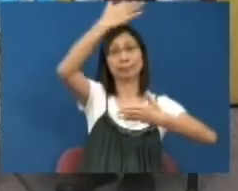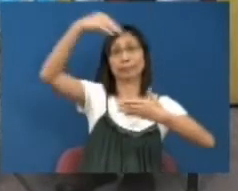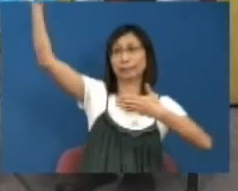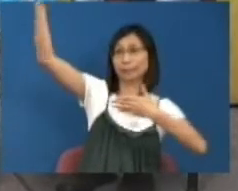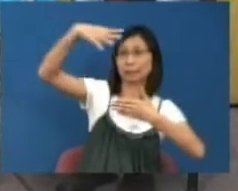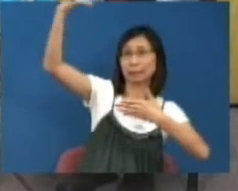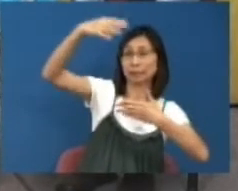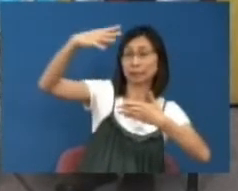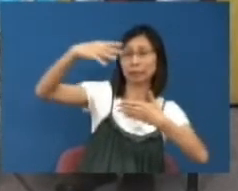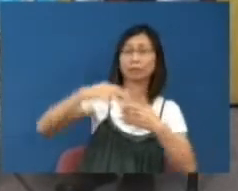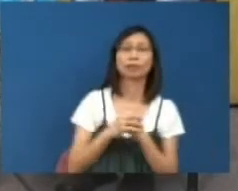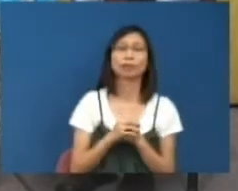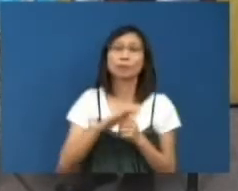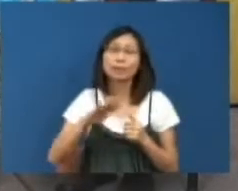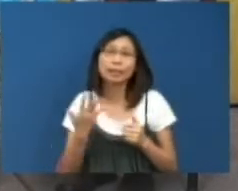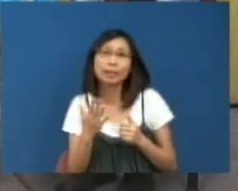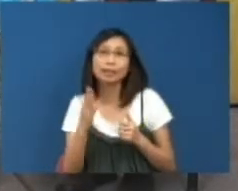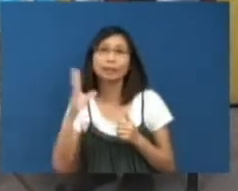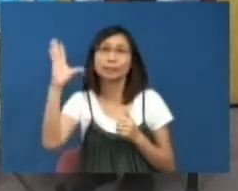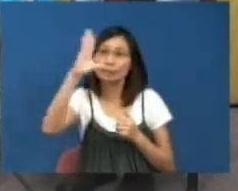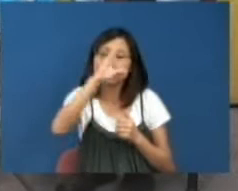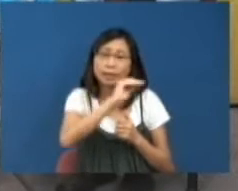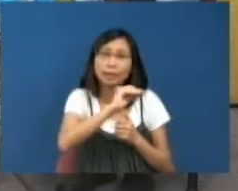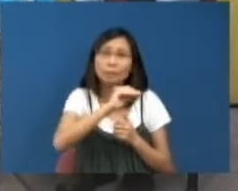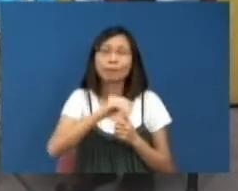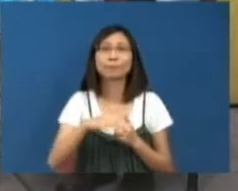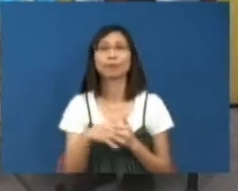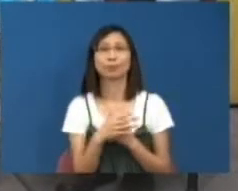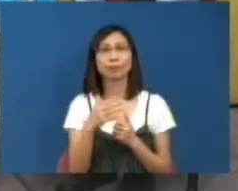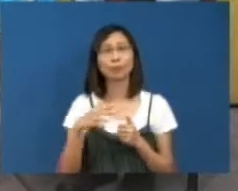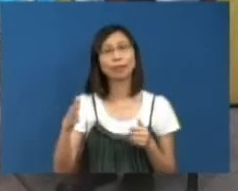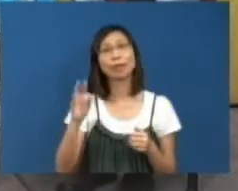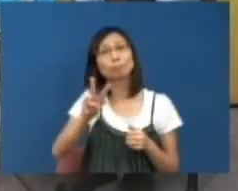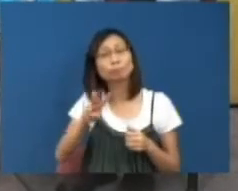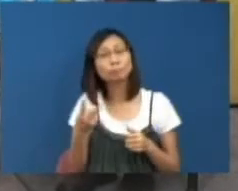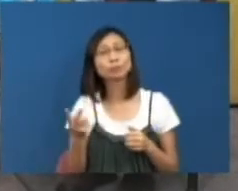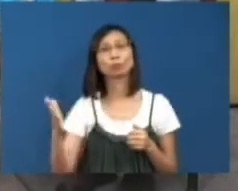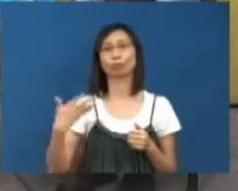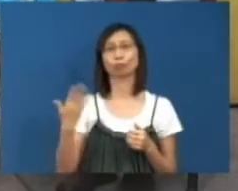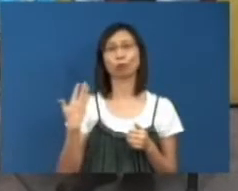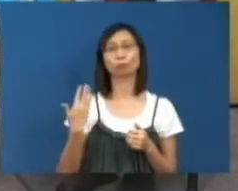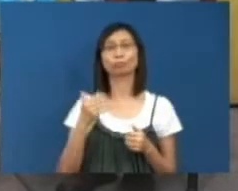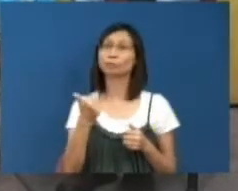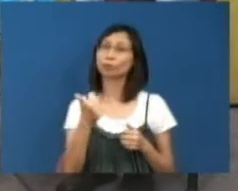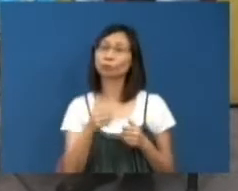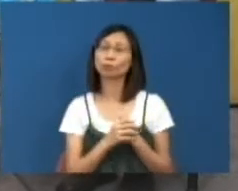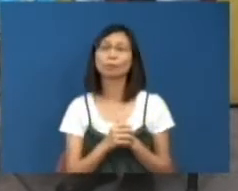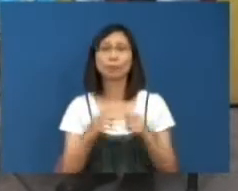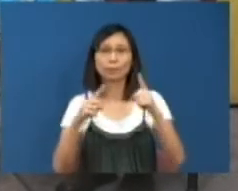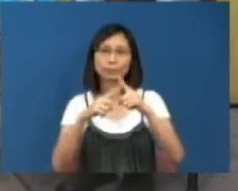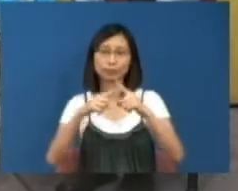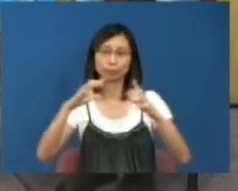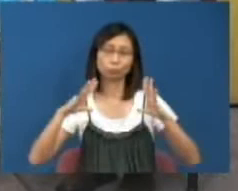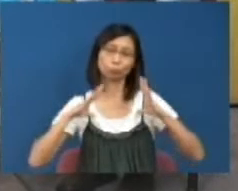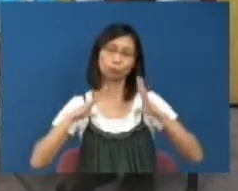會有好多度，佢晚頭會即係涼涼孤單啦，用英文講。 咁變咗佢嗰啲人就冇咁辛苦啦。即係譬